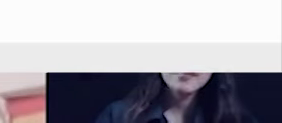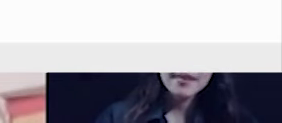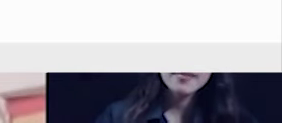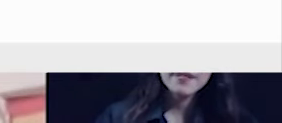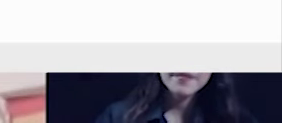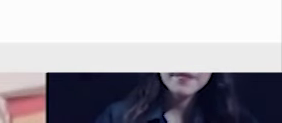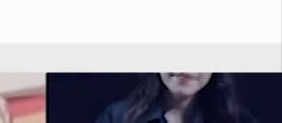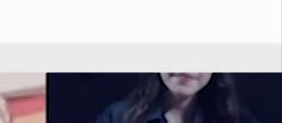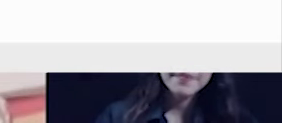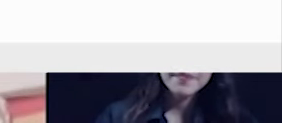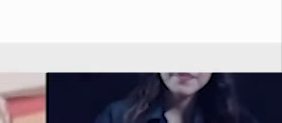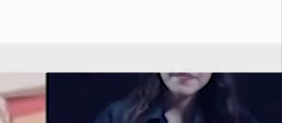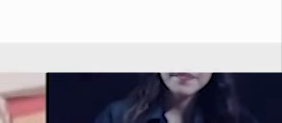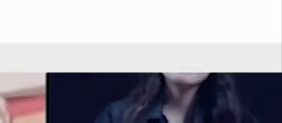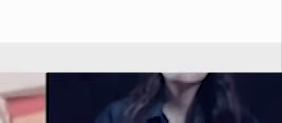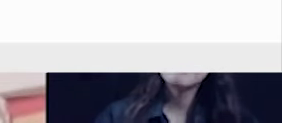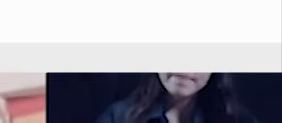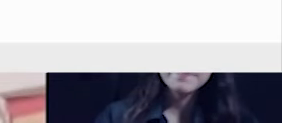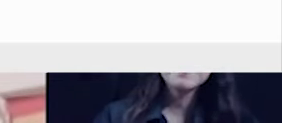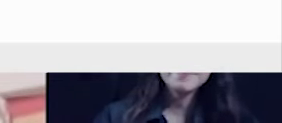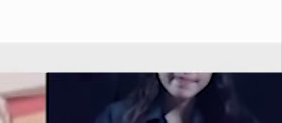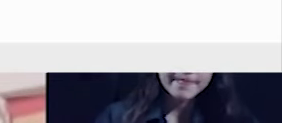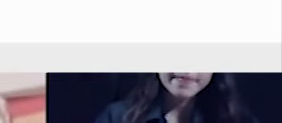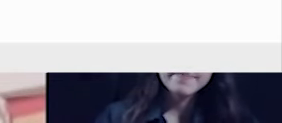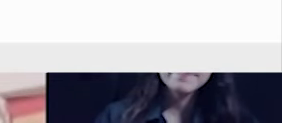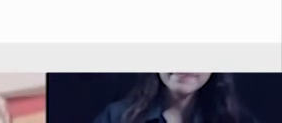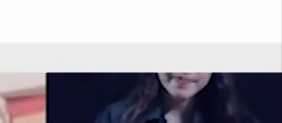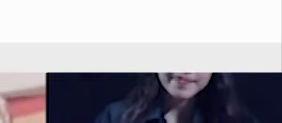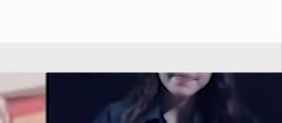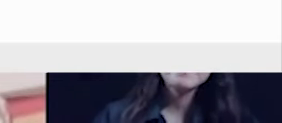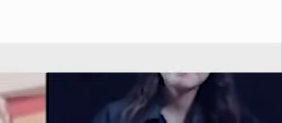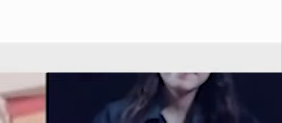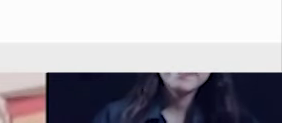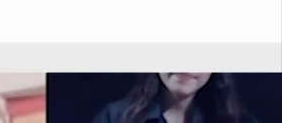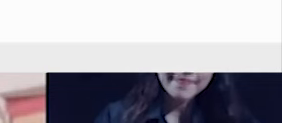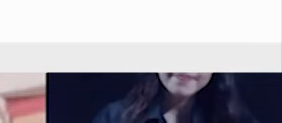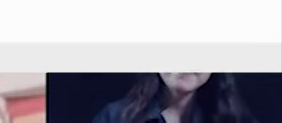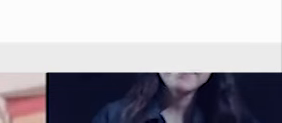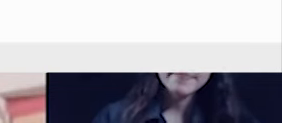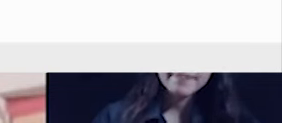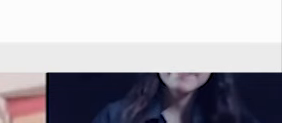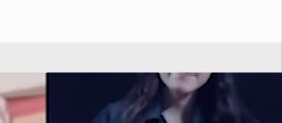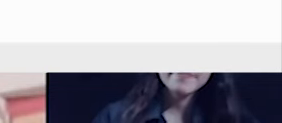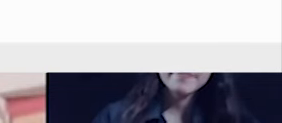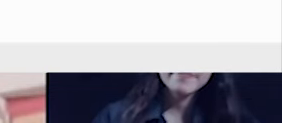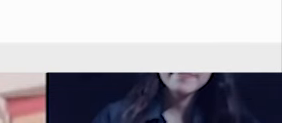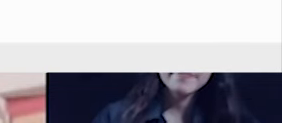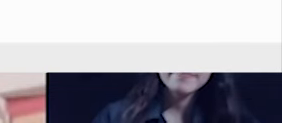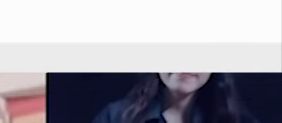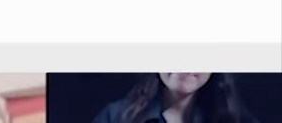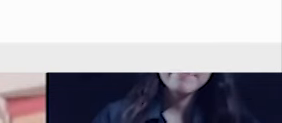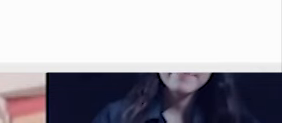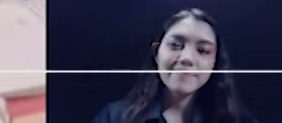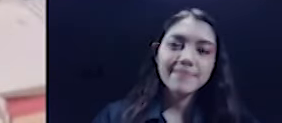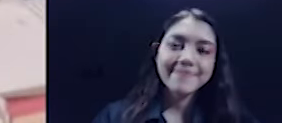ขั้นของการที่บอกว่าอ่อนแอแต่ว่าแน่นอนว่าไม่ได้มีอำนาจที่เข้มข้นนะครับเบ็ดเสร็จนะครับเหมือนกับในอดีตที่เป็นรัฐบาลของพรร